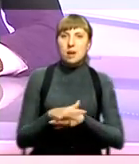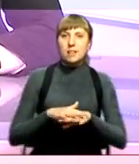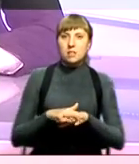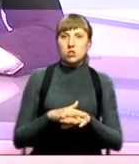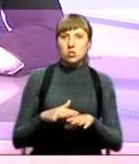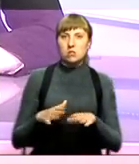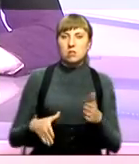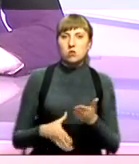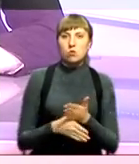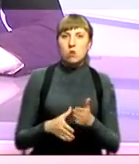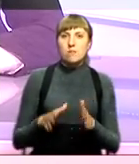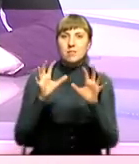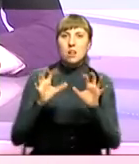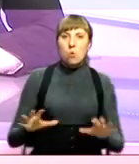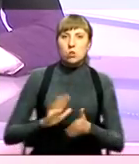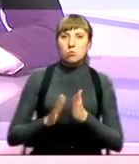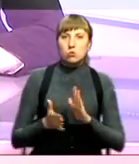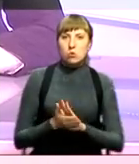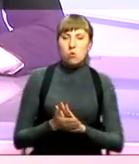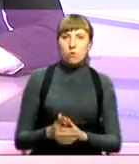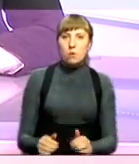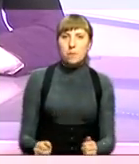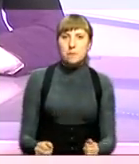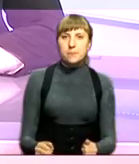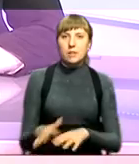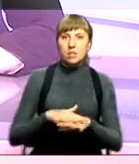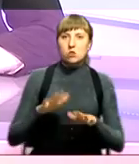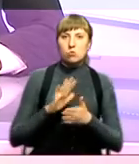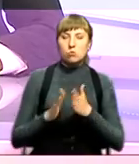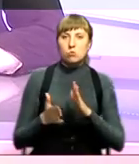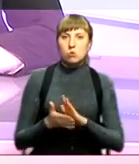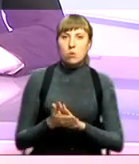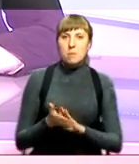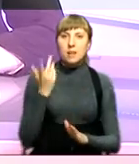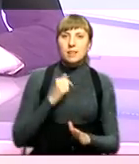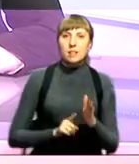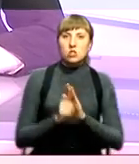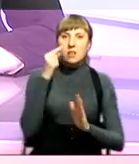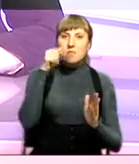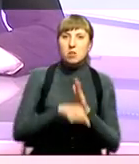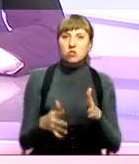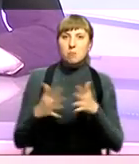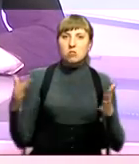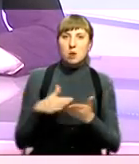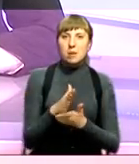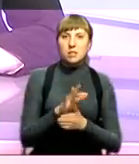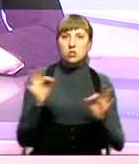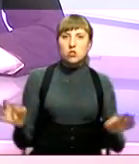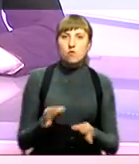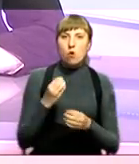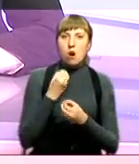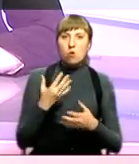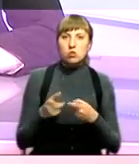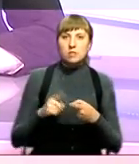и законов. Условий. Да, рыночных условий. Конечно, когда в это начинает вмешиваться большая политика, ничего хорошего с